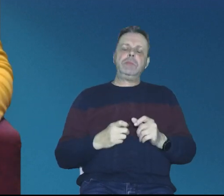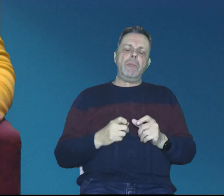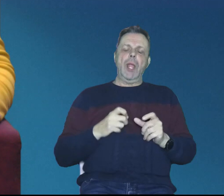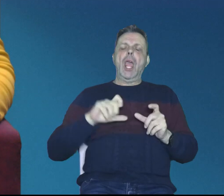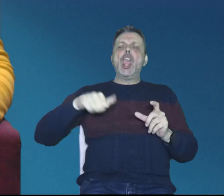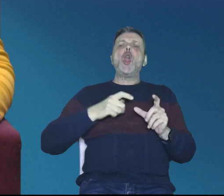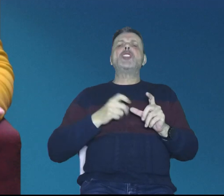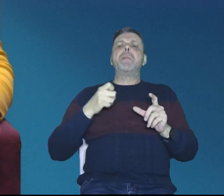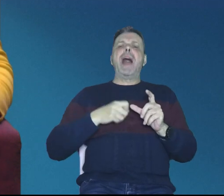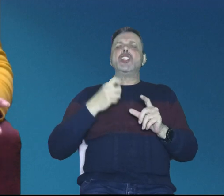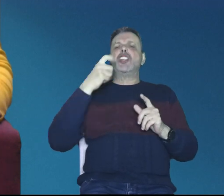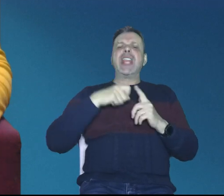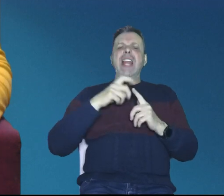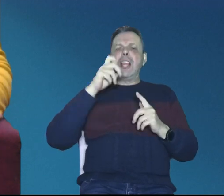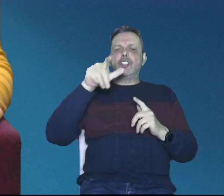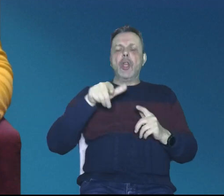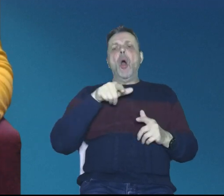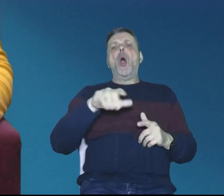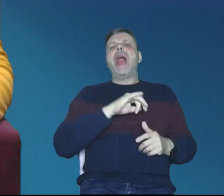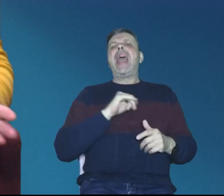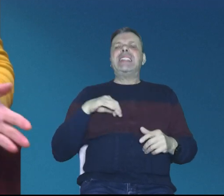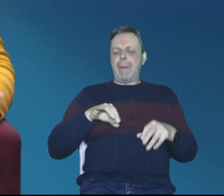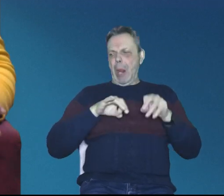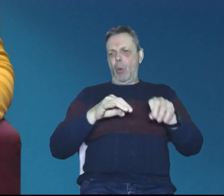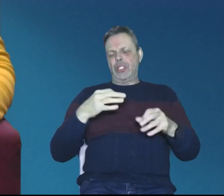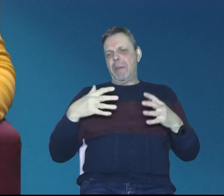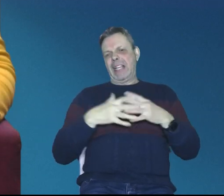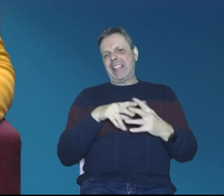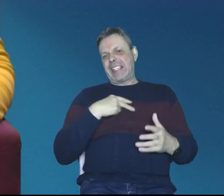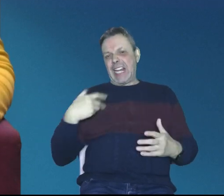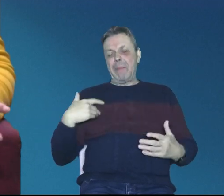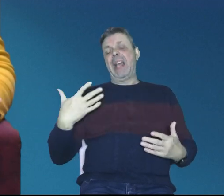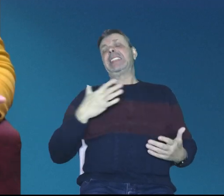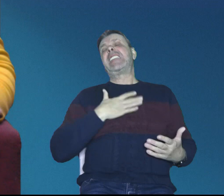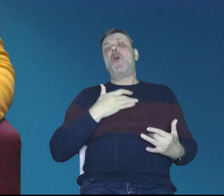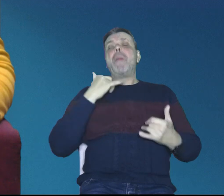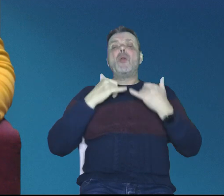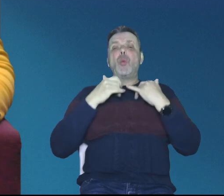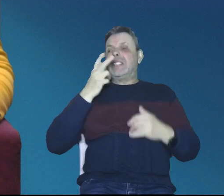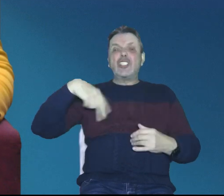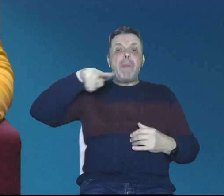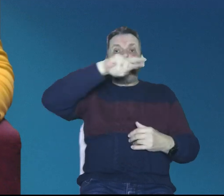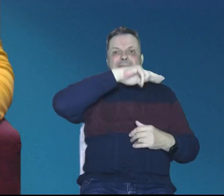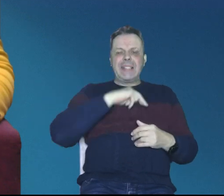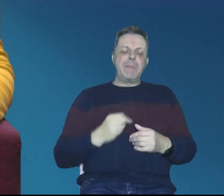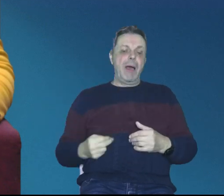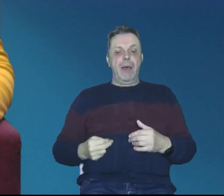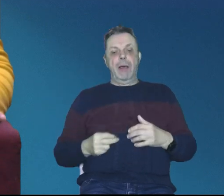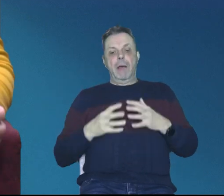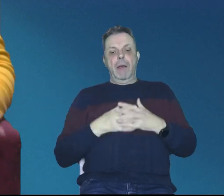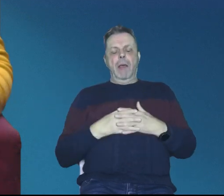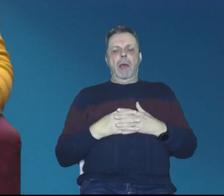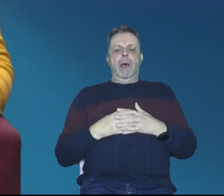prevodila, Josipa Štiklić. Ona je i sama na ulicama Grada Zagreba sa svojim turističkim